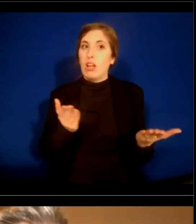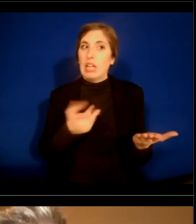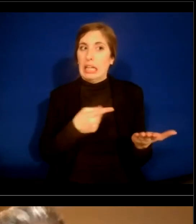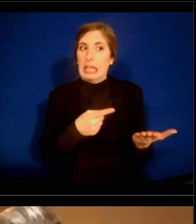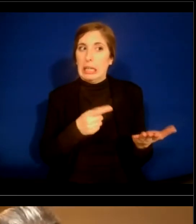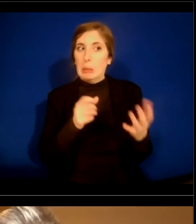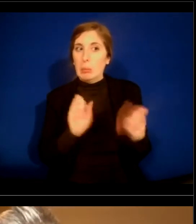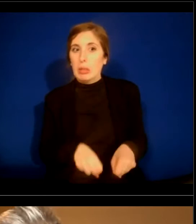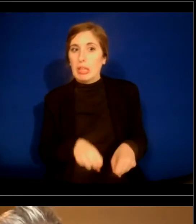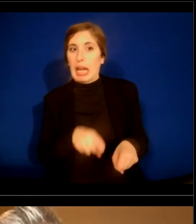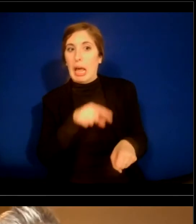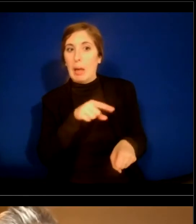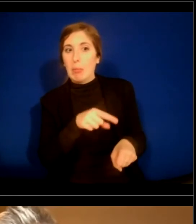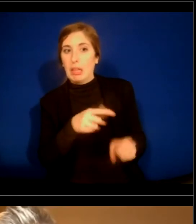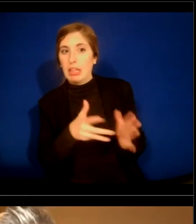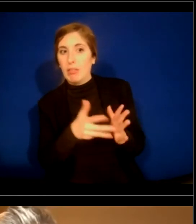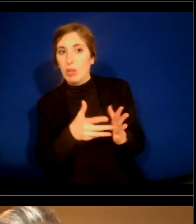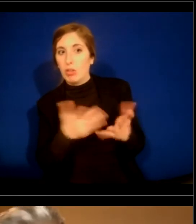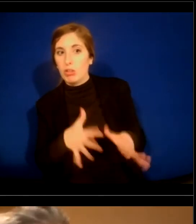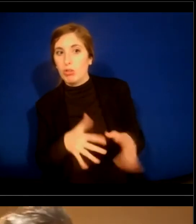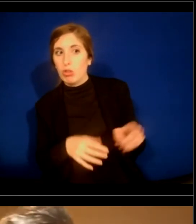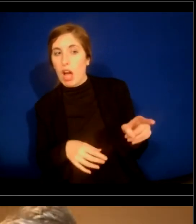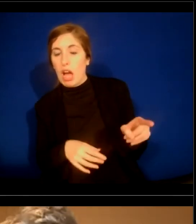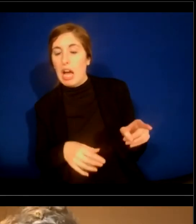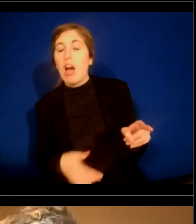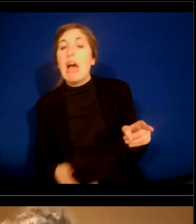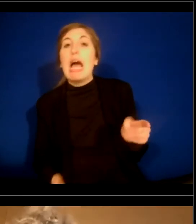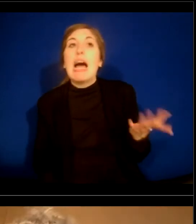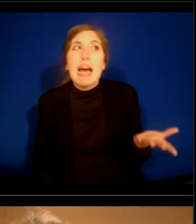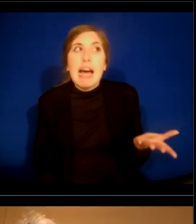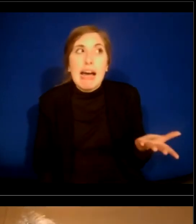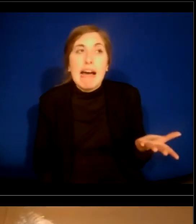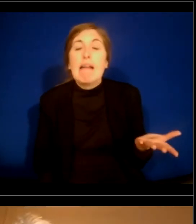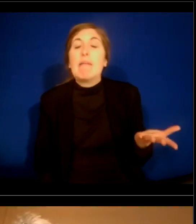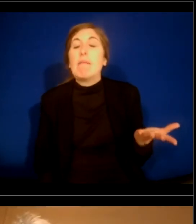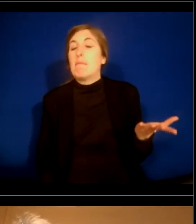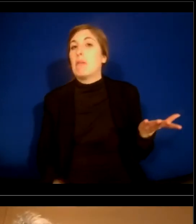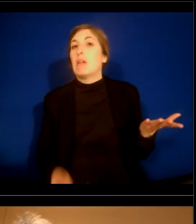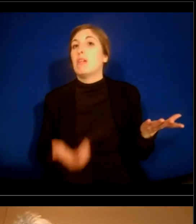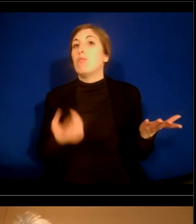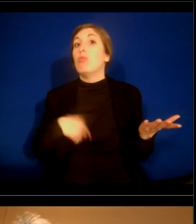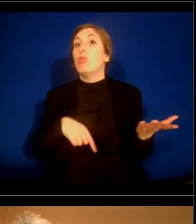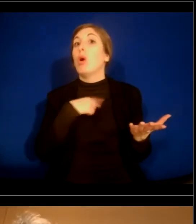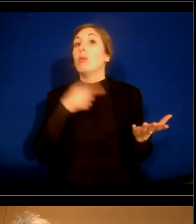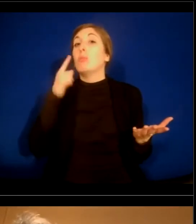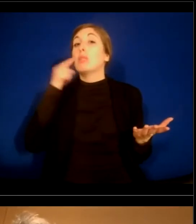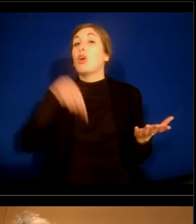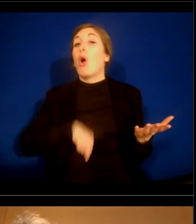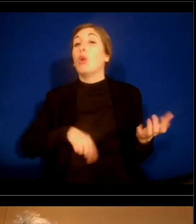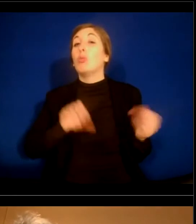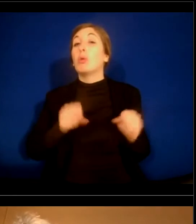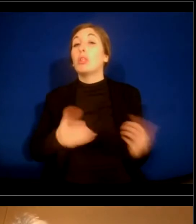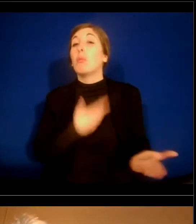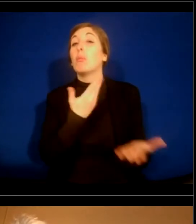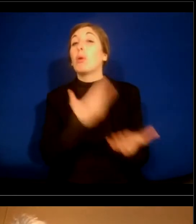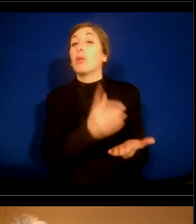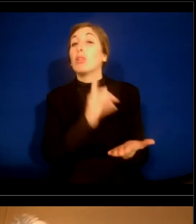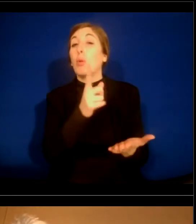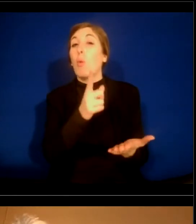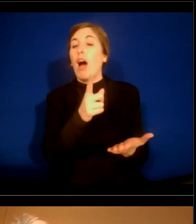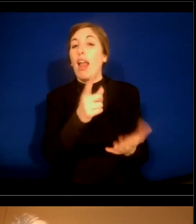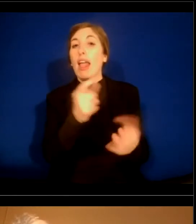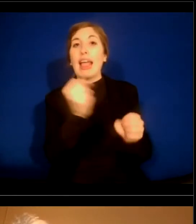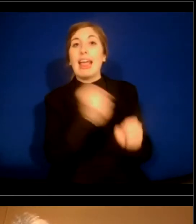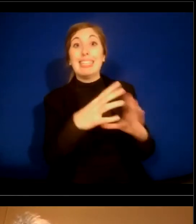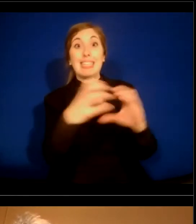quindi forse una delle proposte che come psicologi già possiamo anche fare alle istituzioni è quello di prevedere